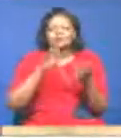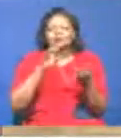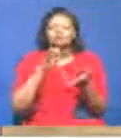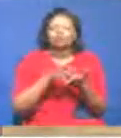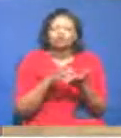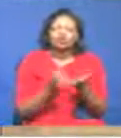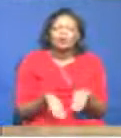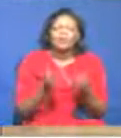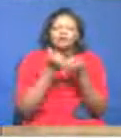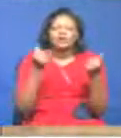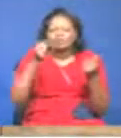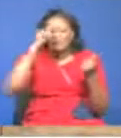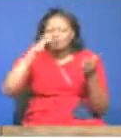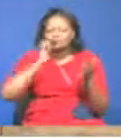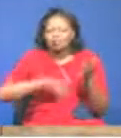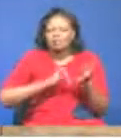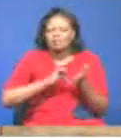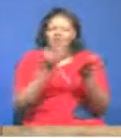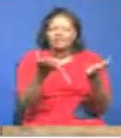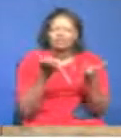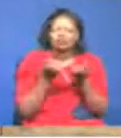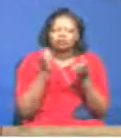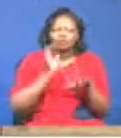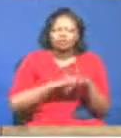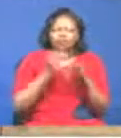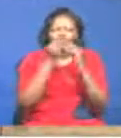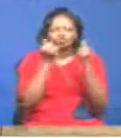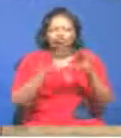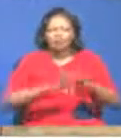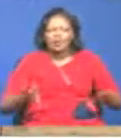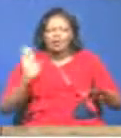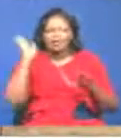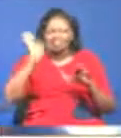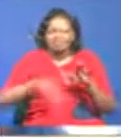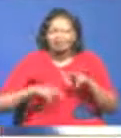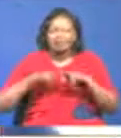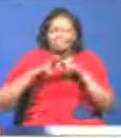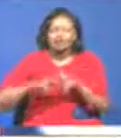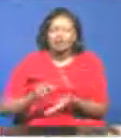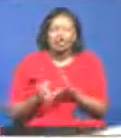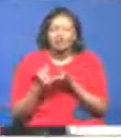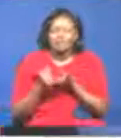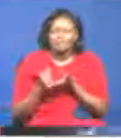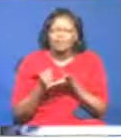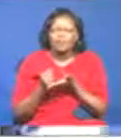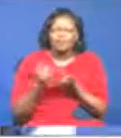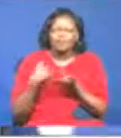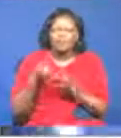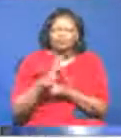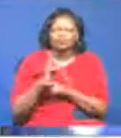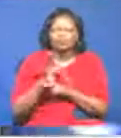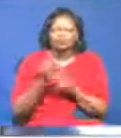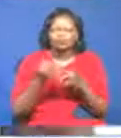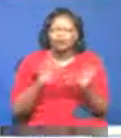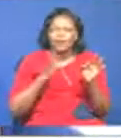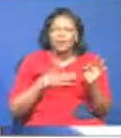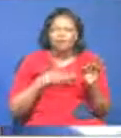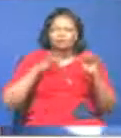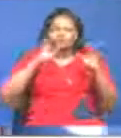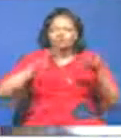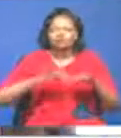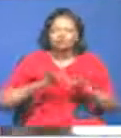gavana huyo amesema ipo haja ya kutafuta suluhu ya kudumu badala ya kutegemea misaada. Tumetumia officers wetu wa agriculture